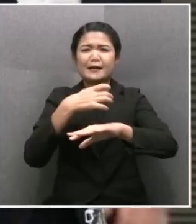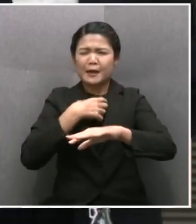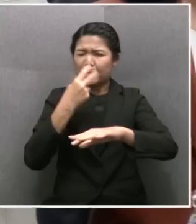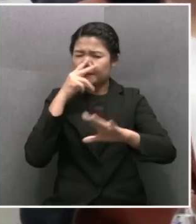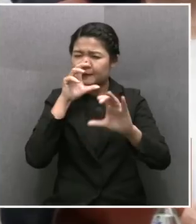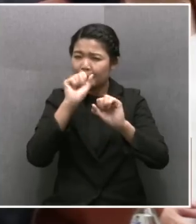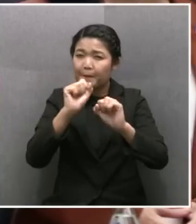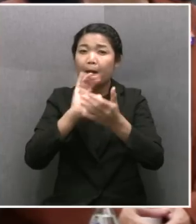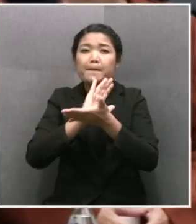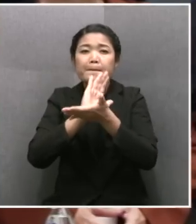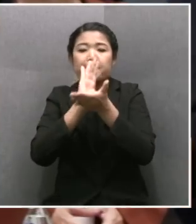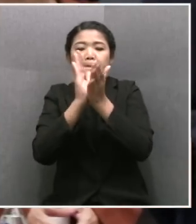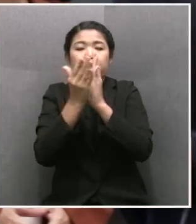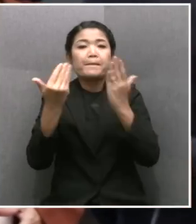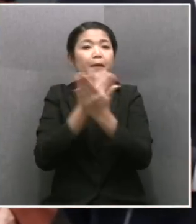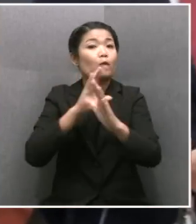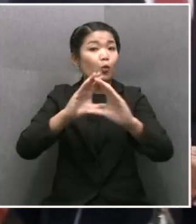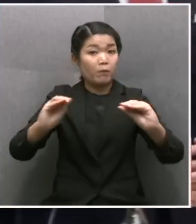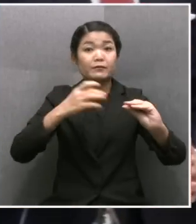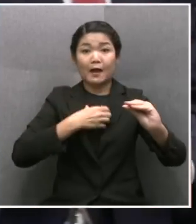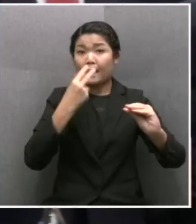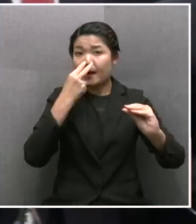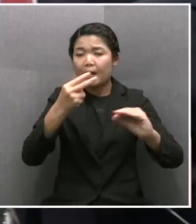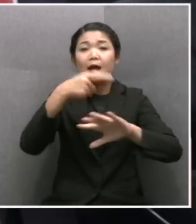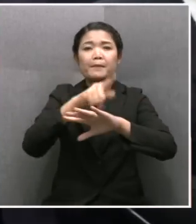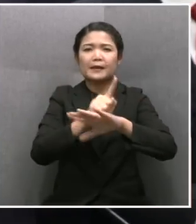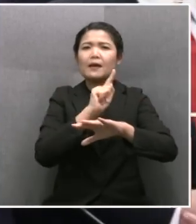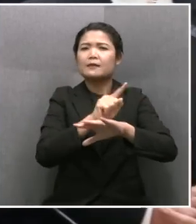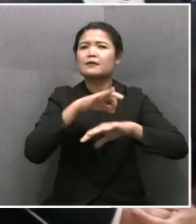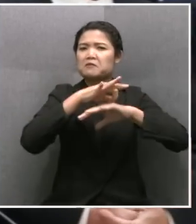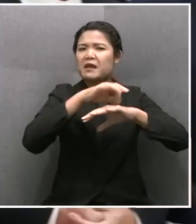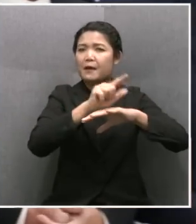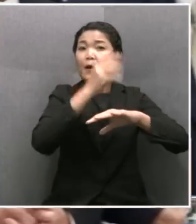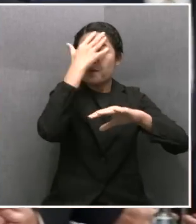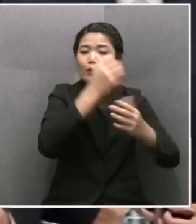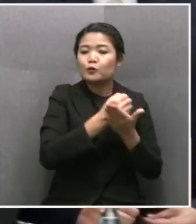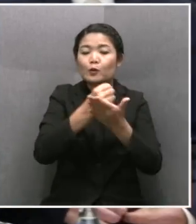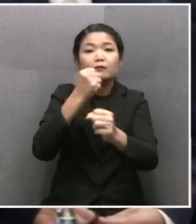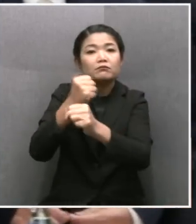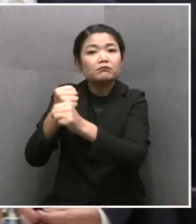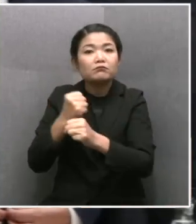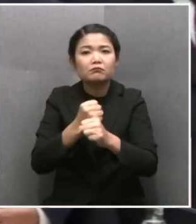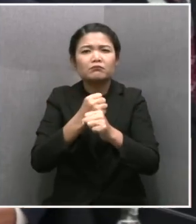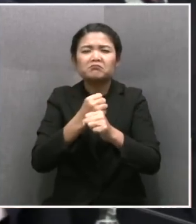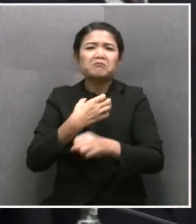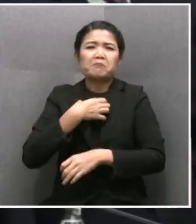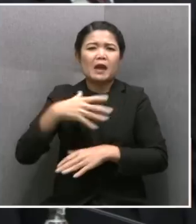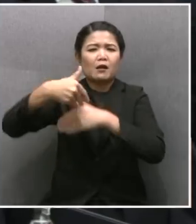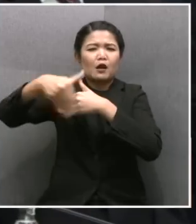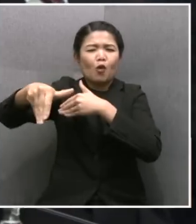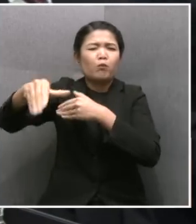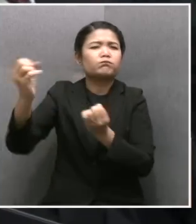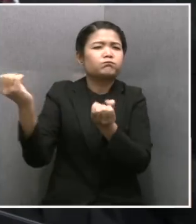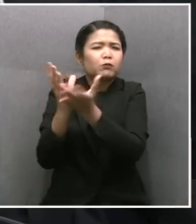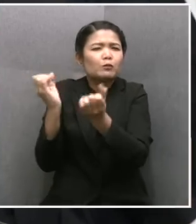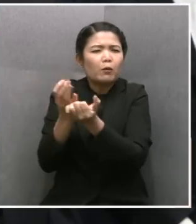สันติโดยตำแหน่งประธานสภาเป็นกลไกสำคัญในการที่จะต้องมาทำงานไม่อยากให้กลไกนอกสภามา